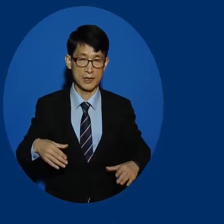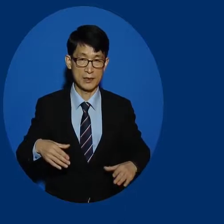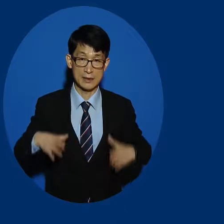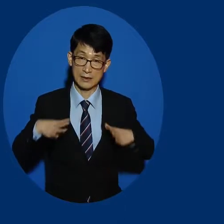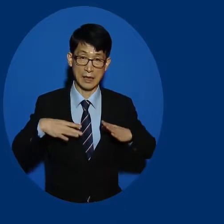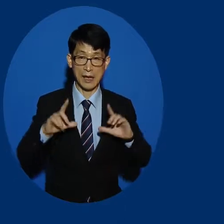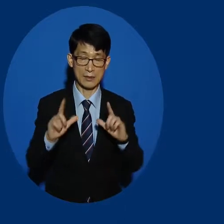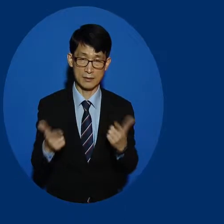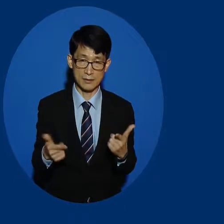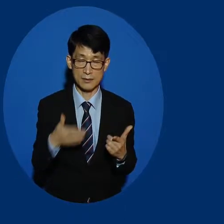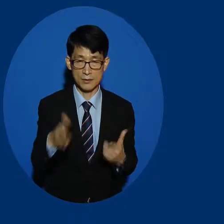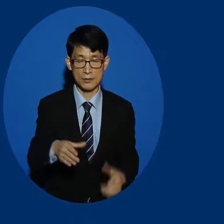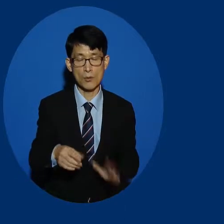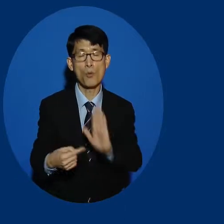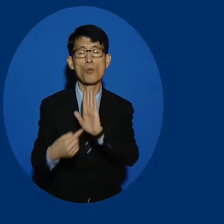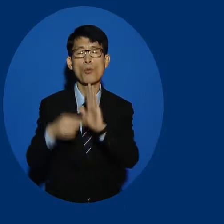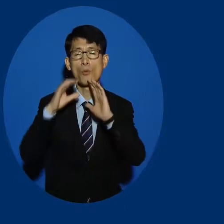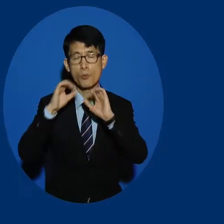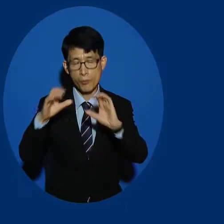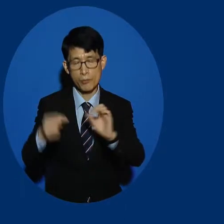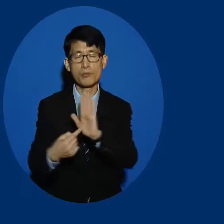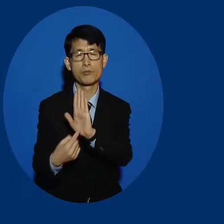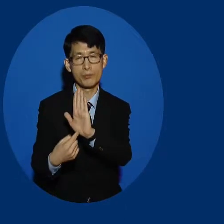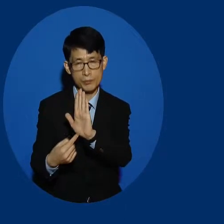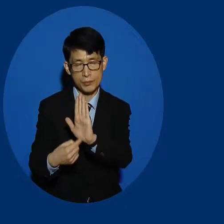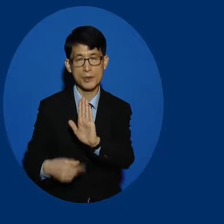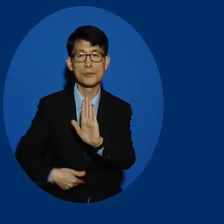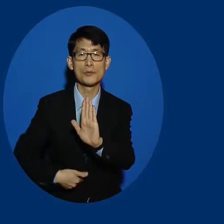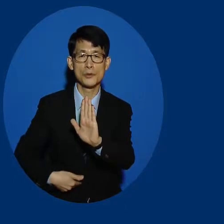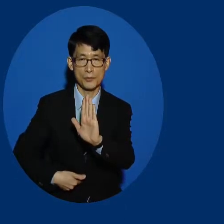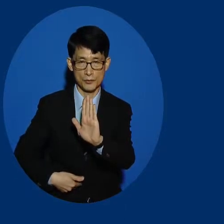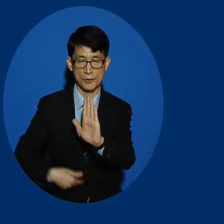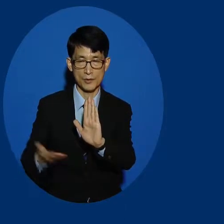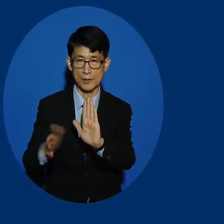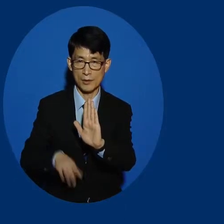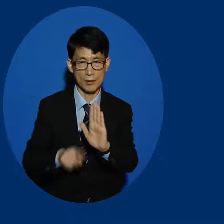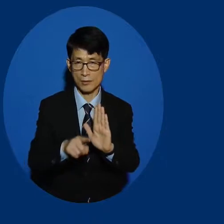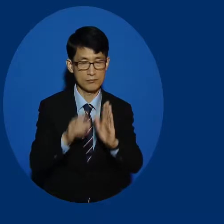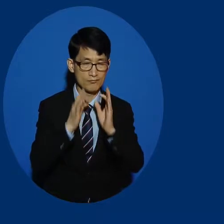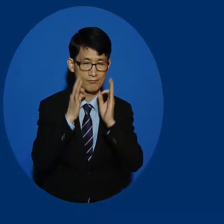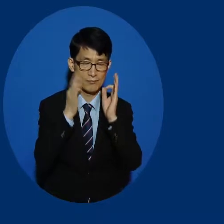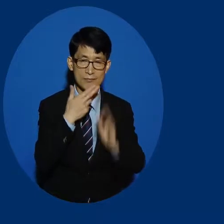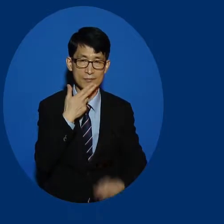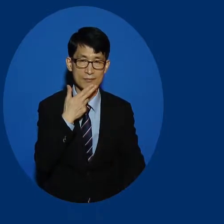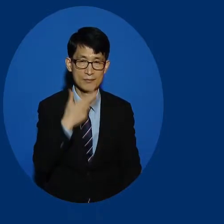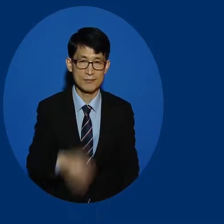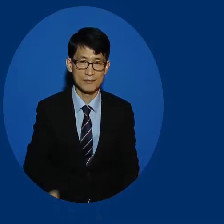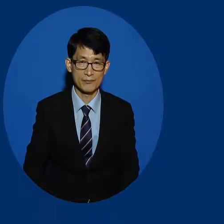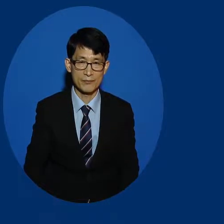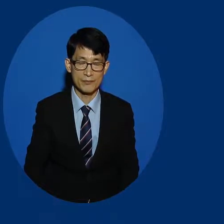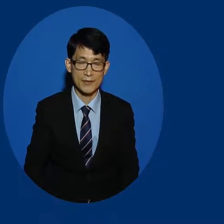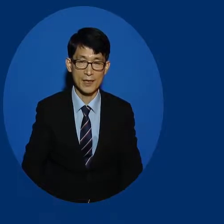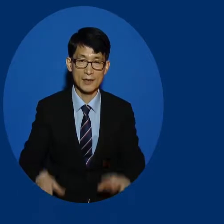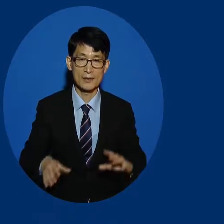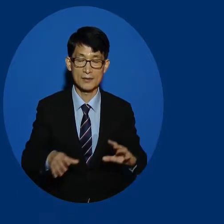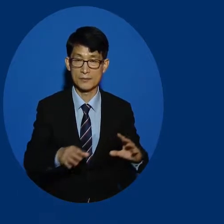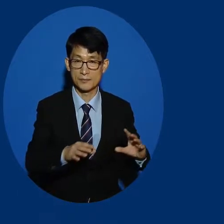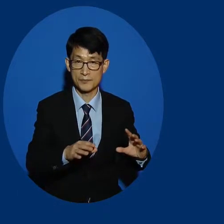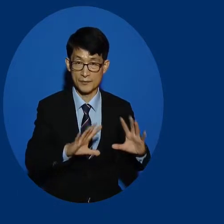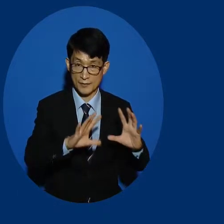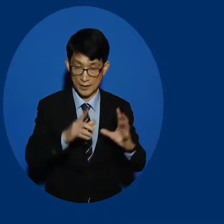홍보하는 그러한 노력들을 별로 하지 않습니다. 그래서 국가나 지자체